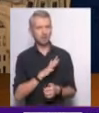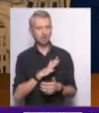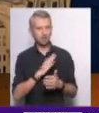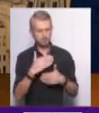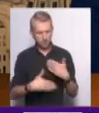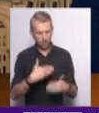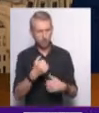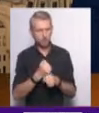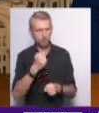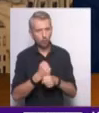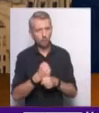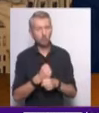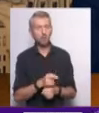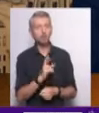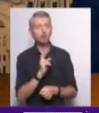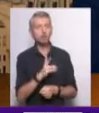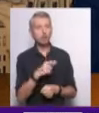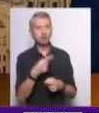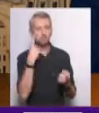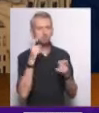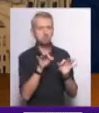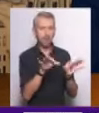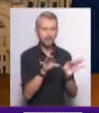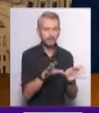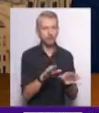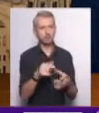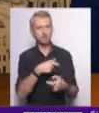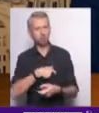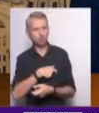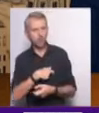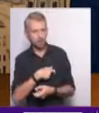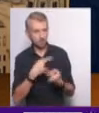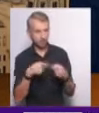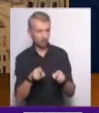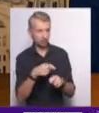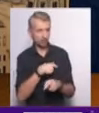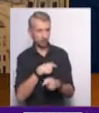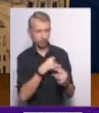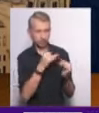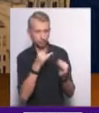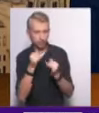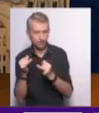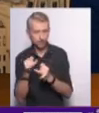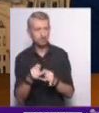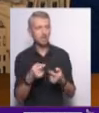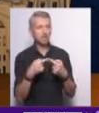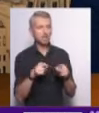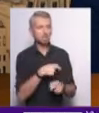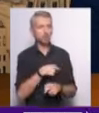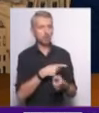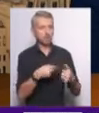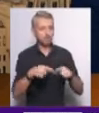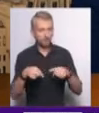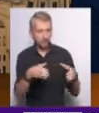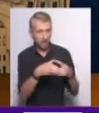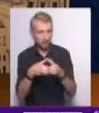роботу, як з медіа, так і з депутатами, іншими депутатами, з іншими депутатськими фракціями. І з